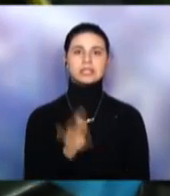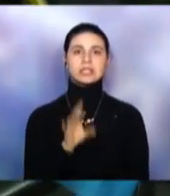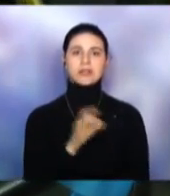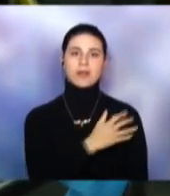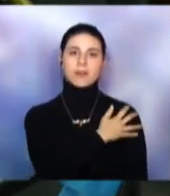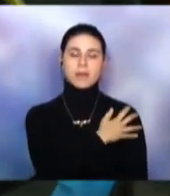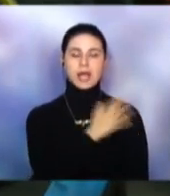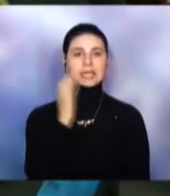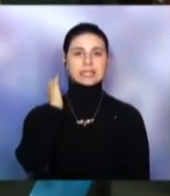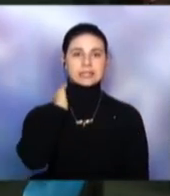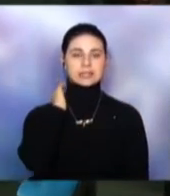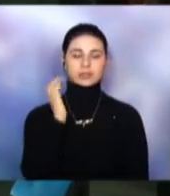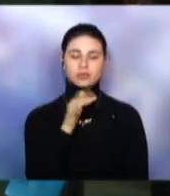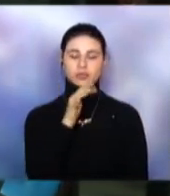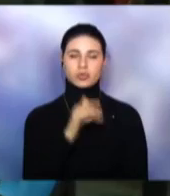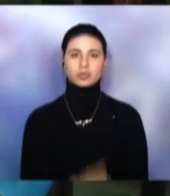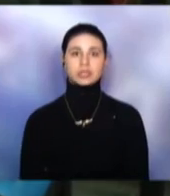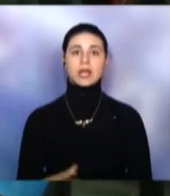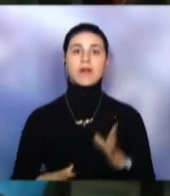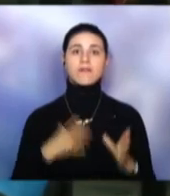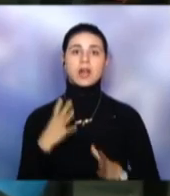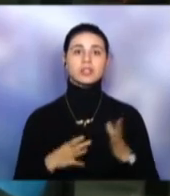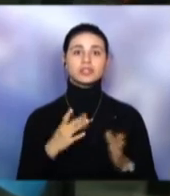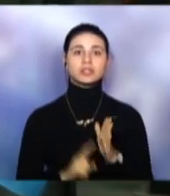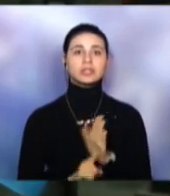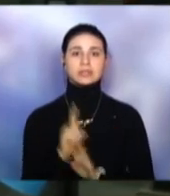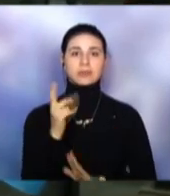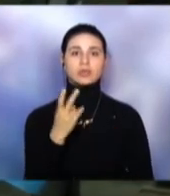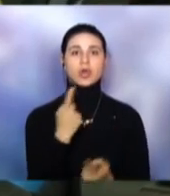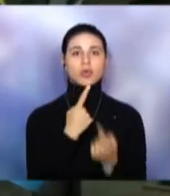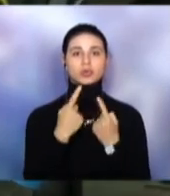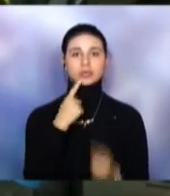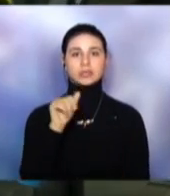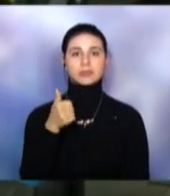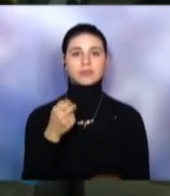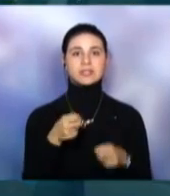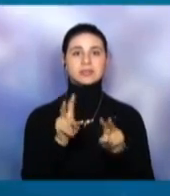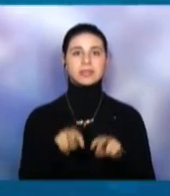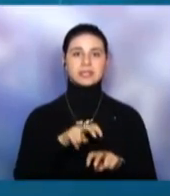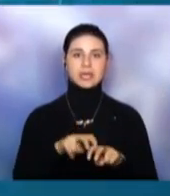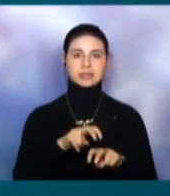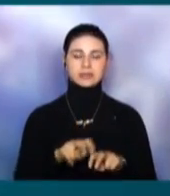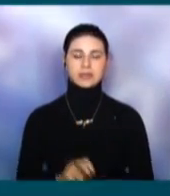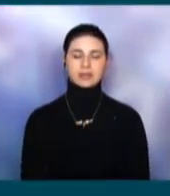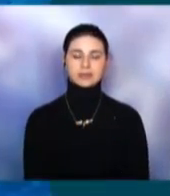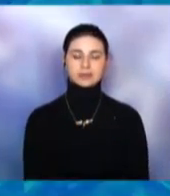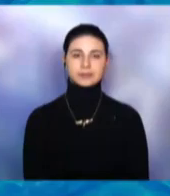ან კისრის არეში. ვარჯიშის დაწყებამდე გაიარეთ კონსულტაცია სპეციალისტთან.